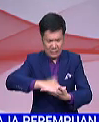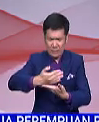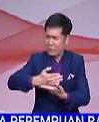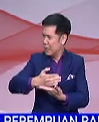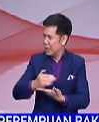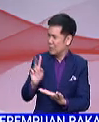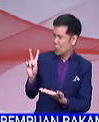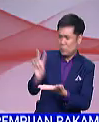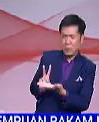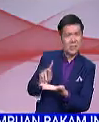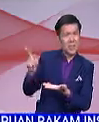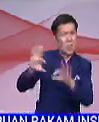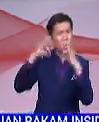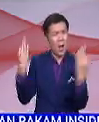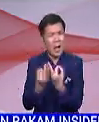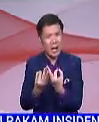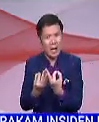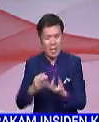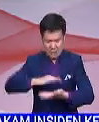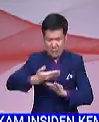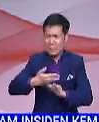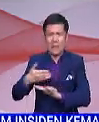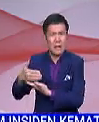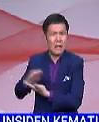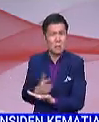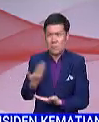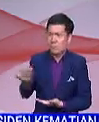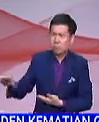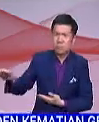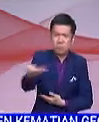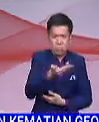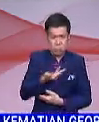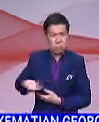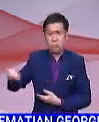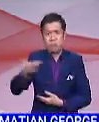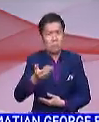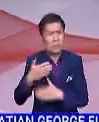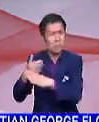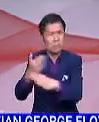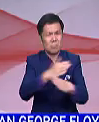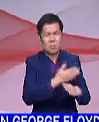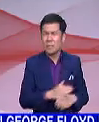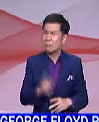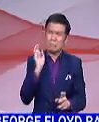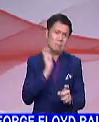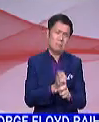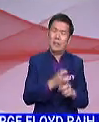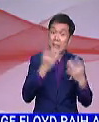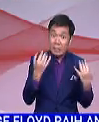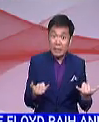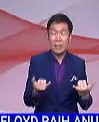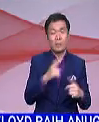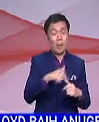dengan satu keluarga itu kan. Terpaksa mereka berkongsi adik-beradik. Dan ini juga akan memudahkan pelajar